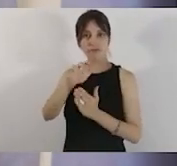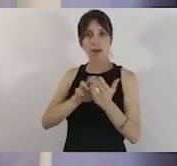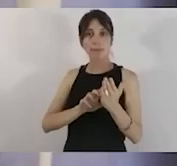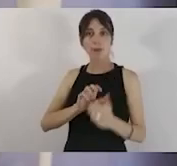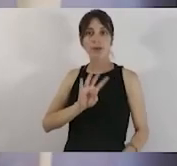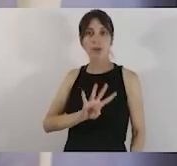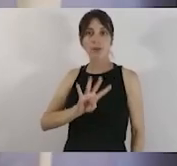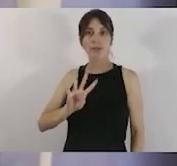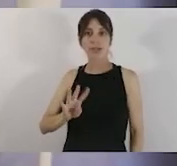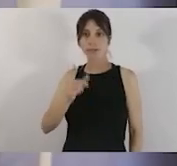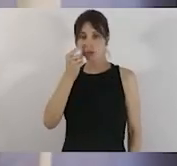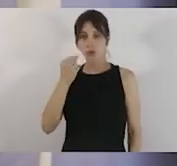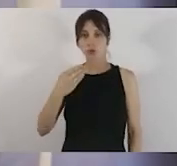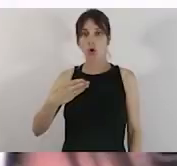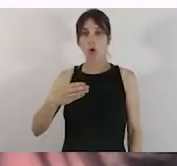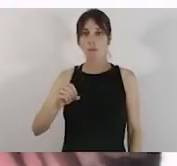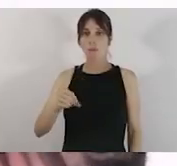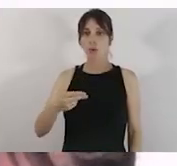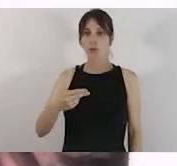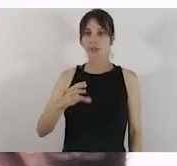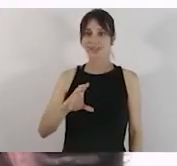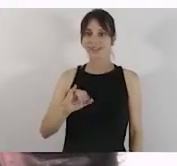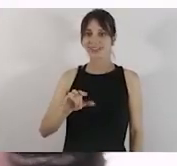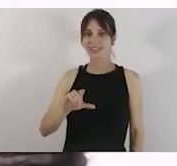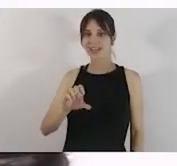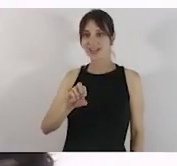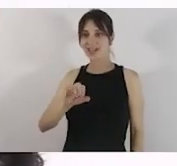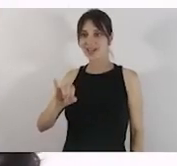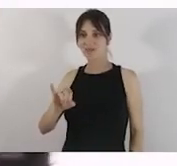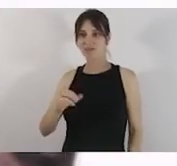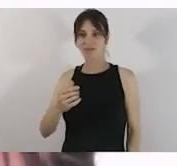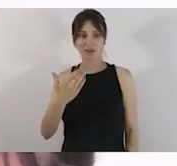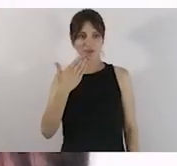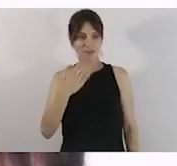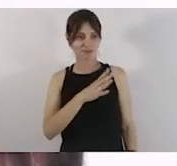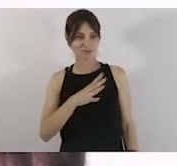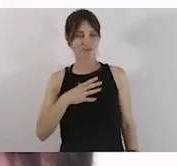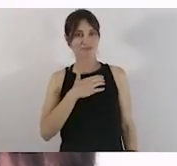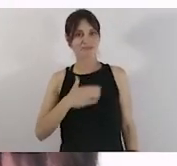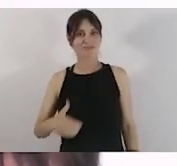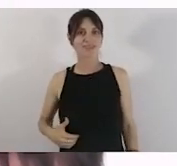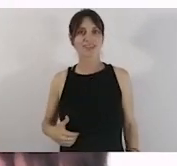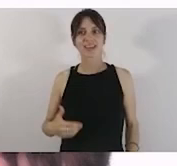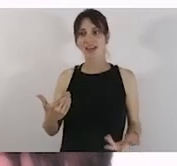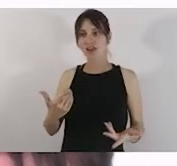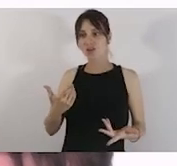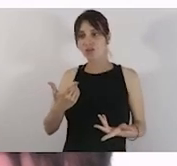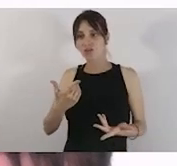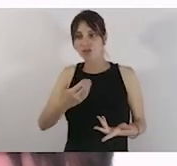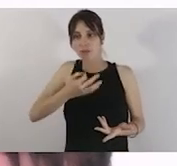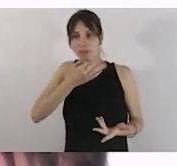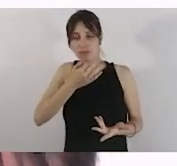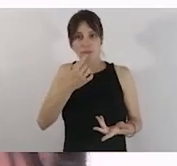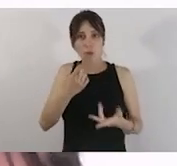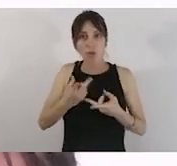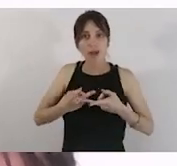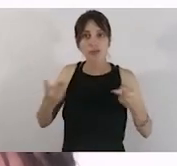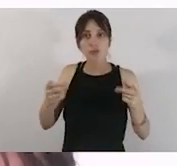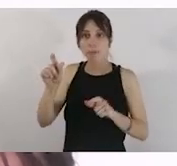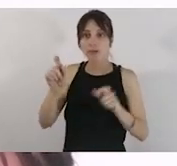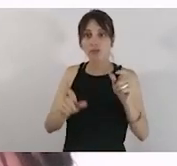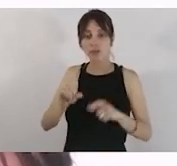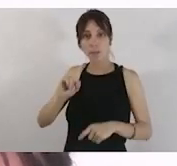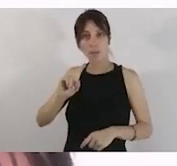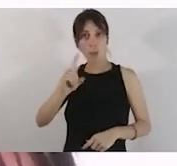Monsieur Mancinelli. Merci Madame la maire. Je prends d'abord cette occasion pour annoncer à ceux et celles qui ne le savent pas